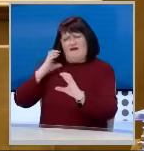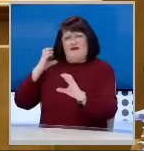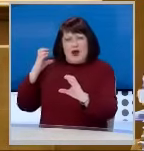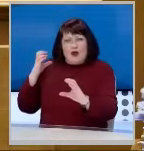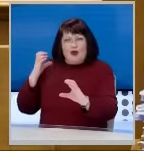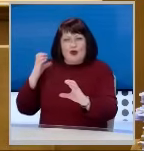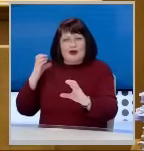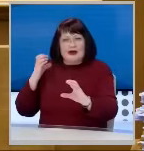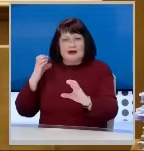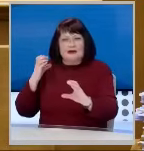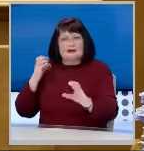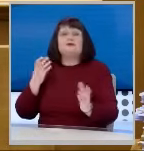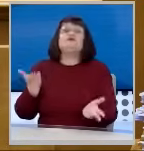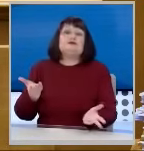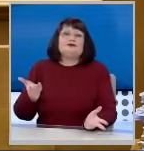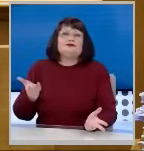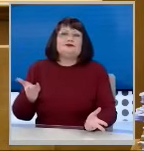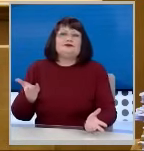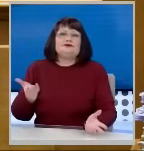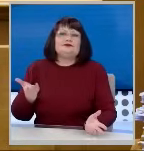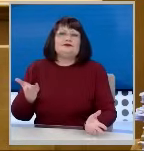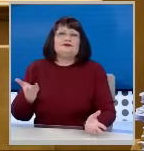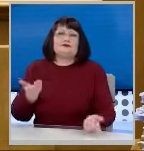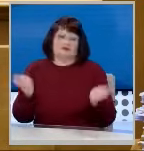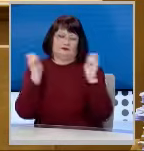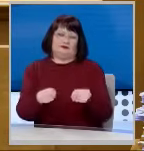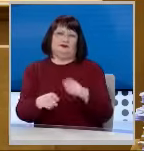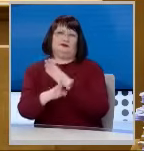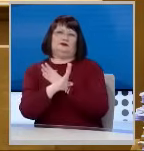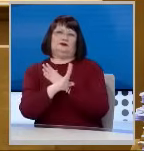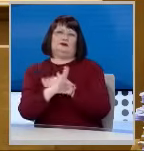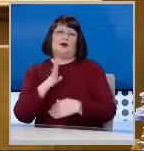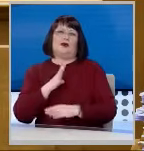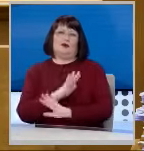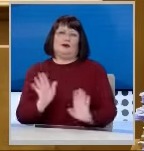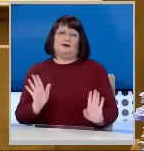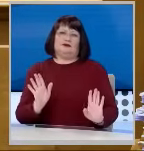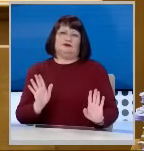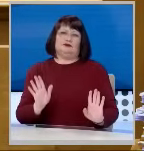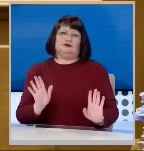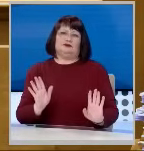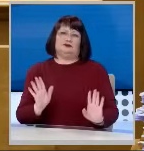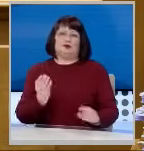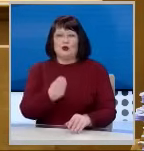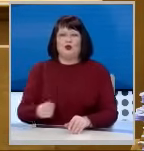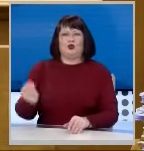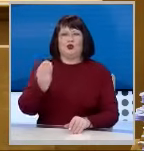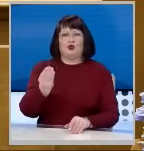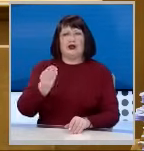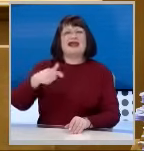είναι τα τρένα δεν θα έμπαινε κανείς στα τρένα υπέρτερο αγαθό για τον